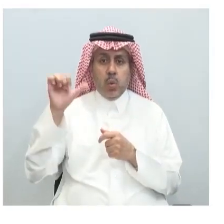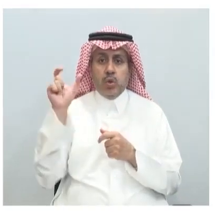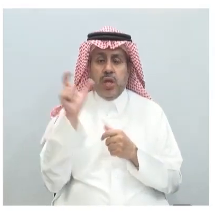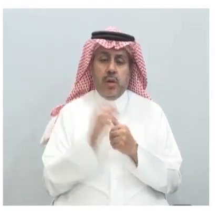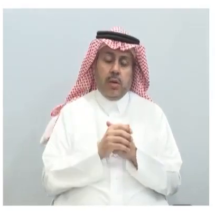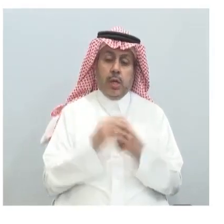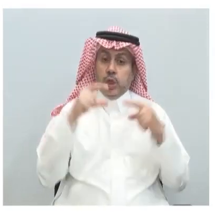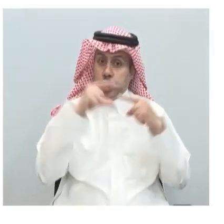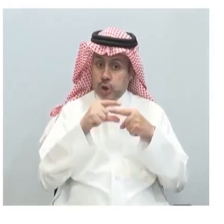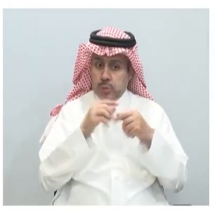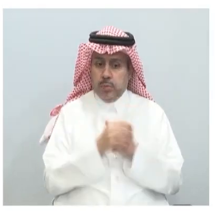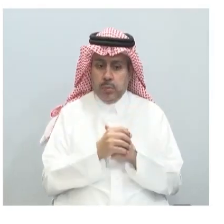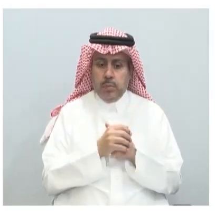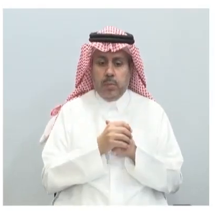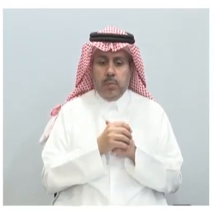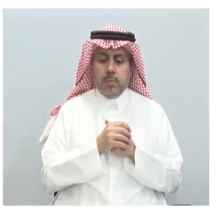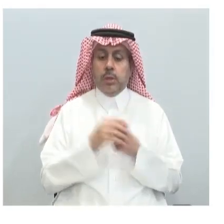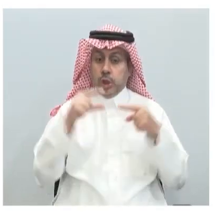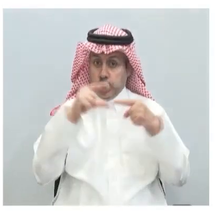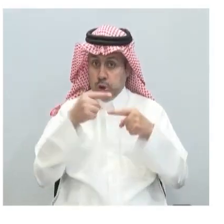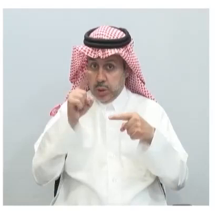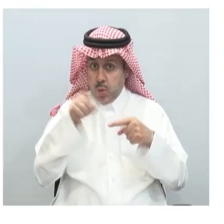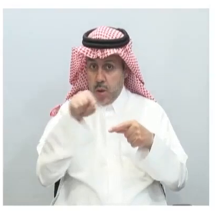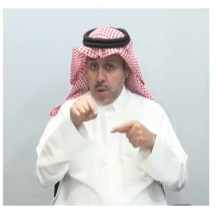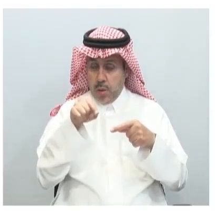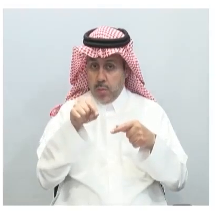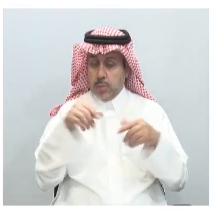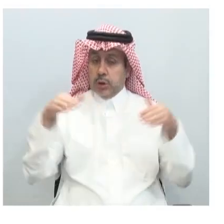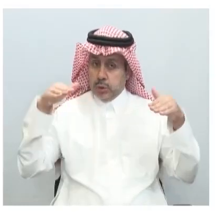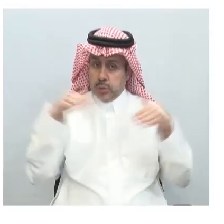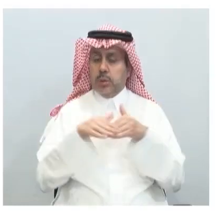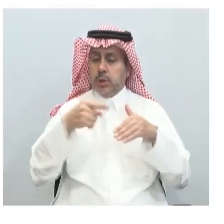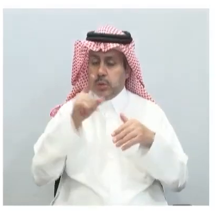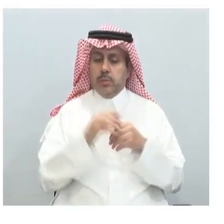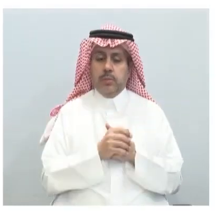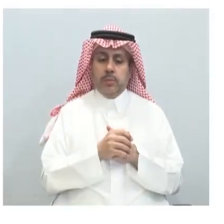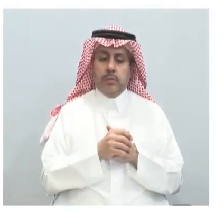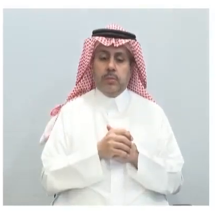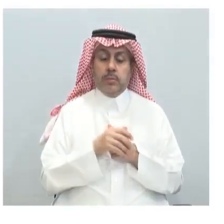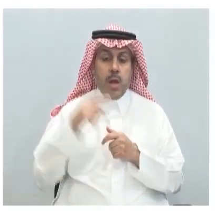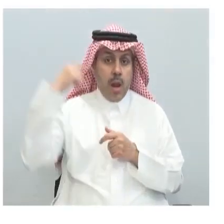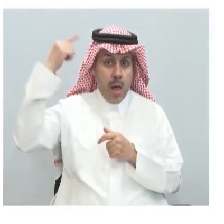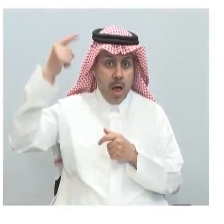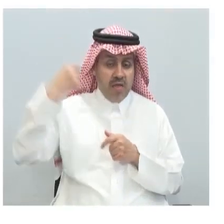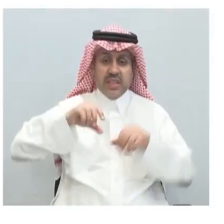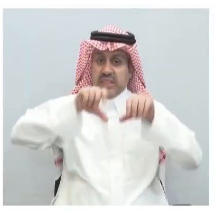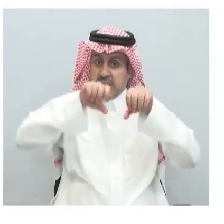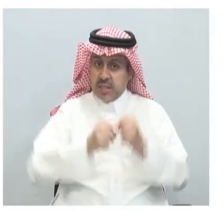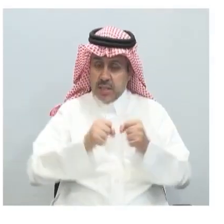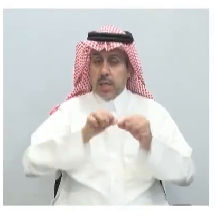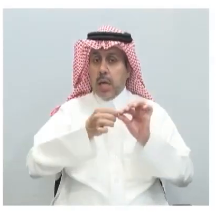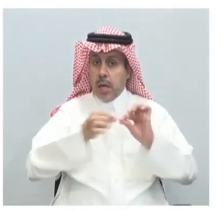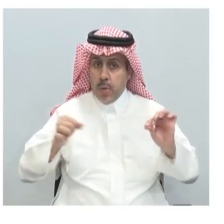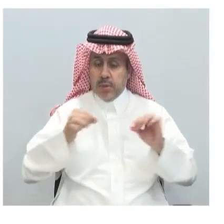اتجاه هل اتجاه صحيح ام لا حدث تصادم الاتجاه صحيح لاحظ تكسير